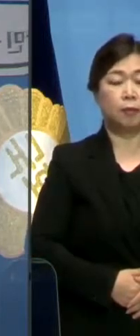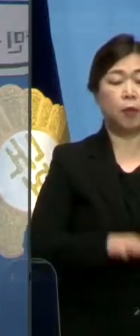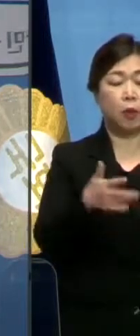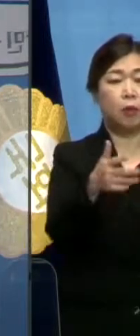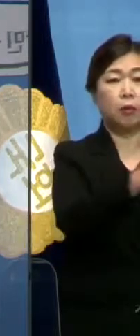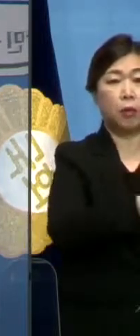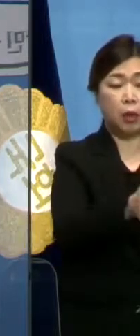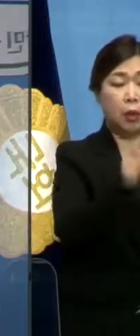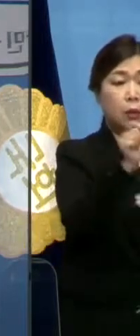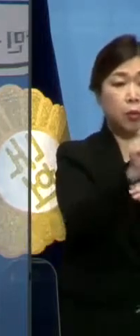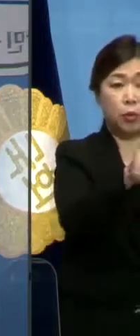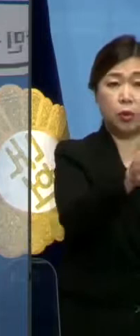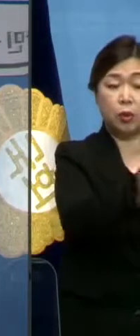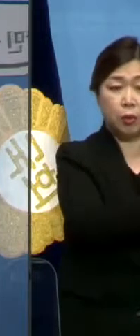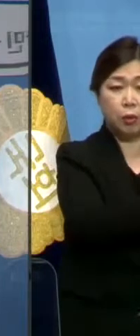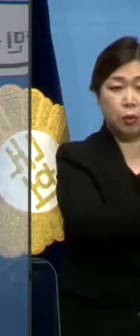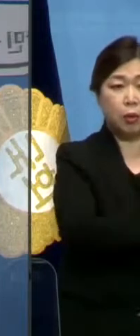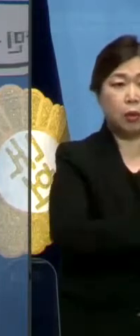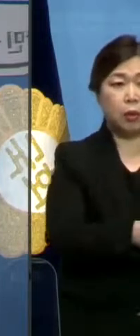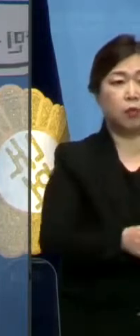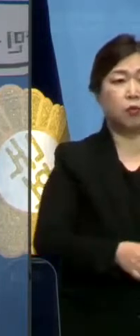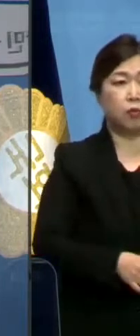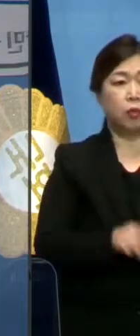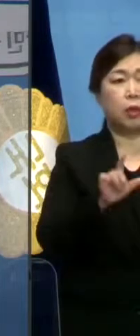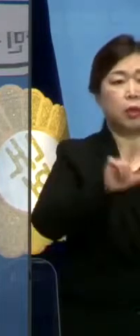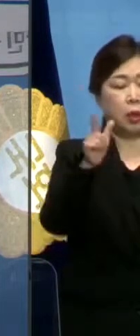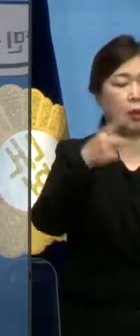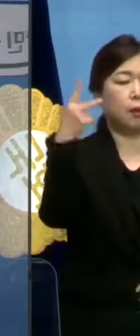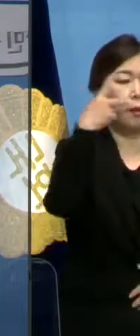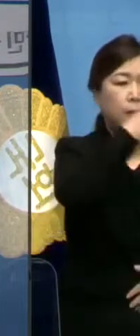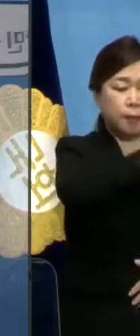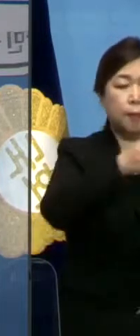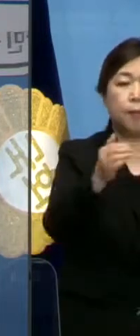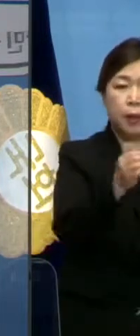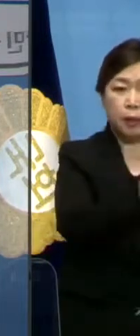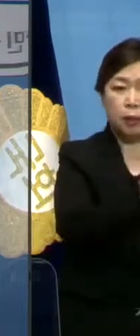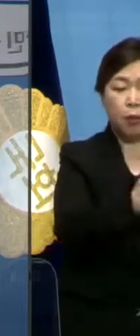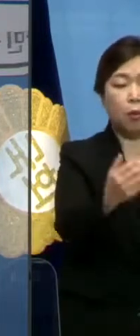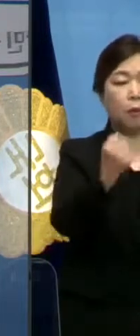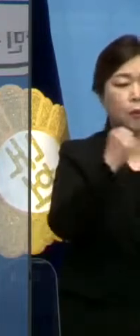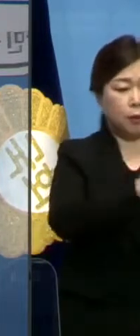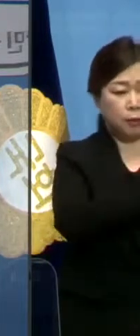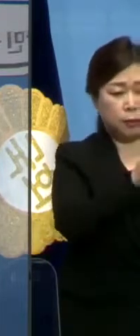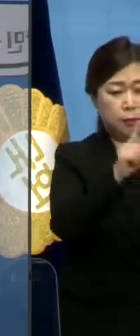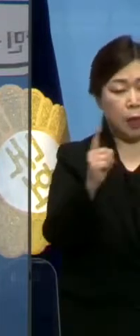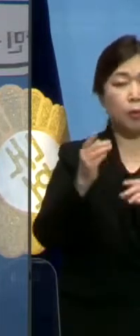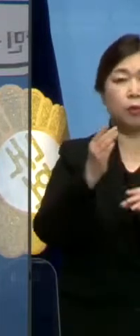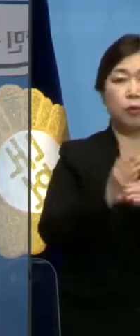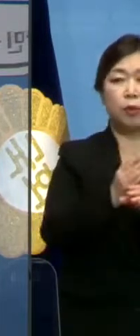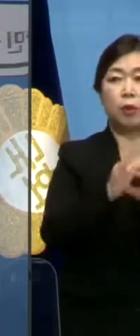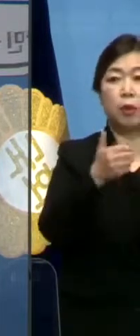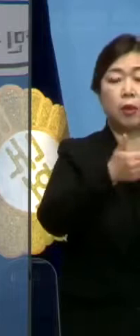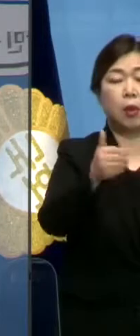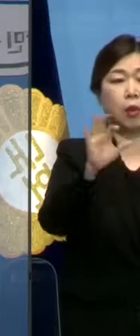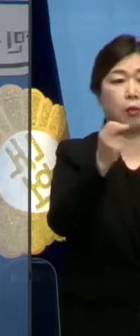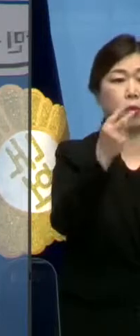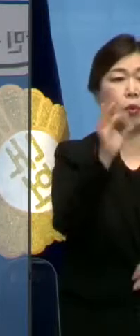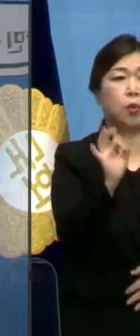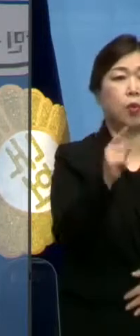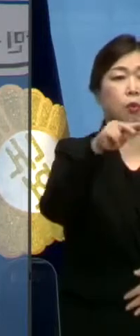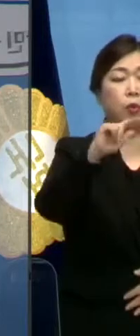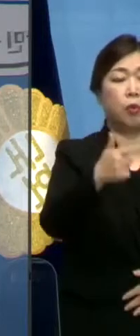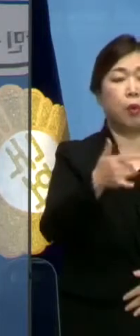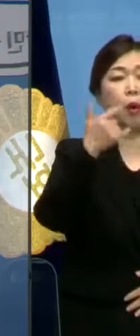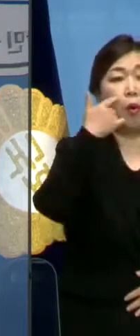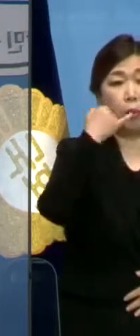국회 사무처가 29일간 단식을 마치고 건강을 회복 중에 있는 고 김용균 노동자의